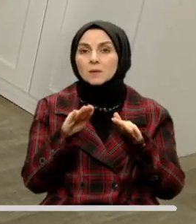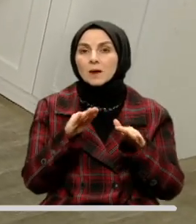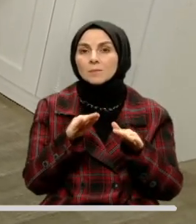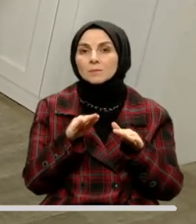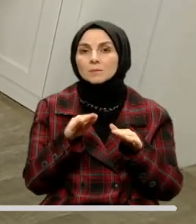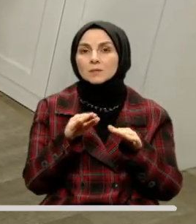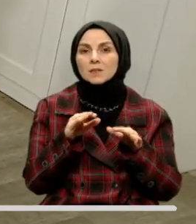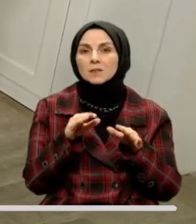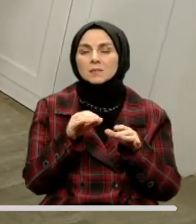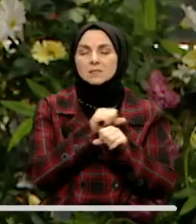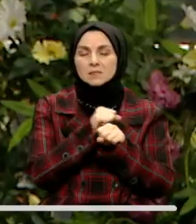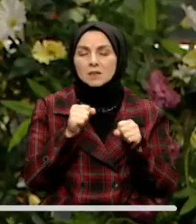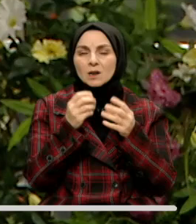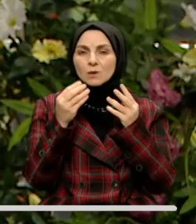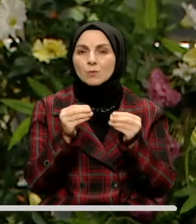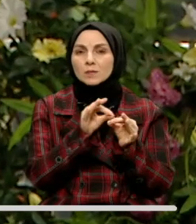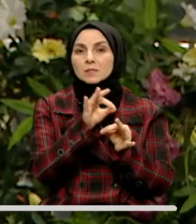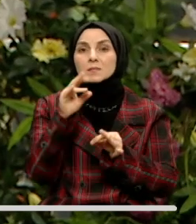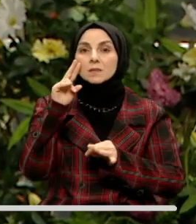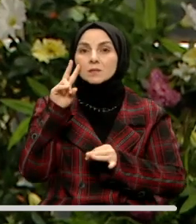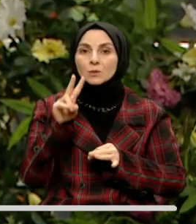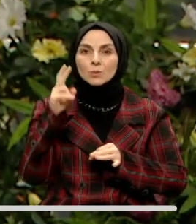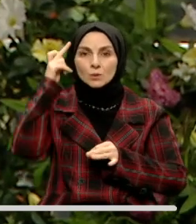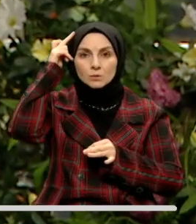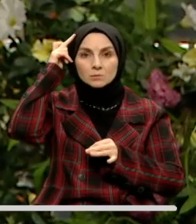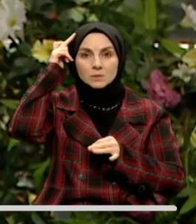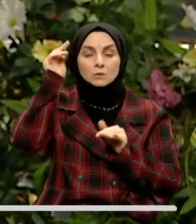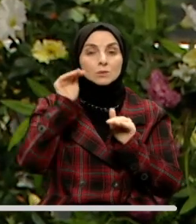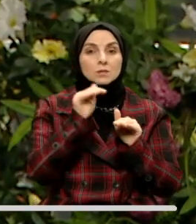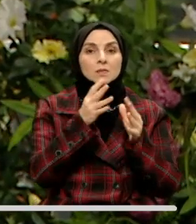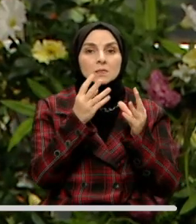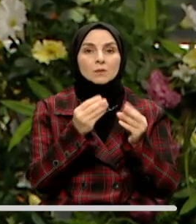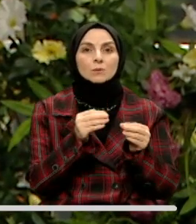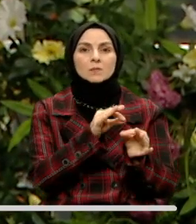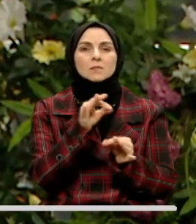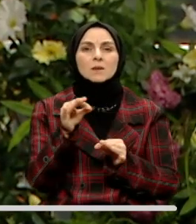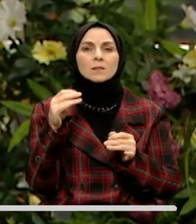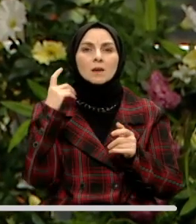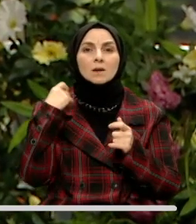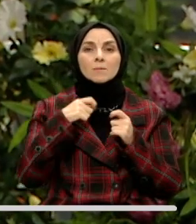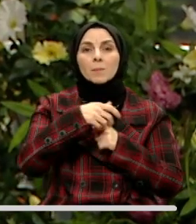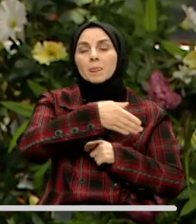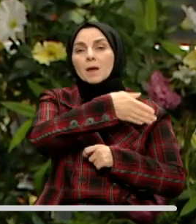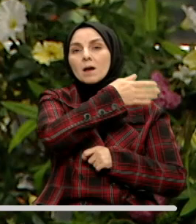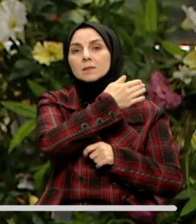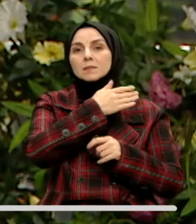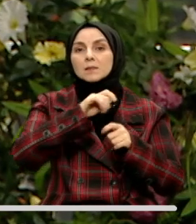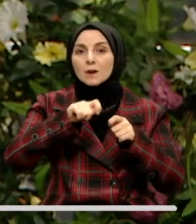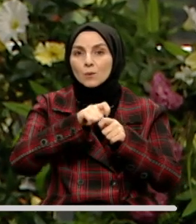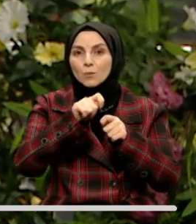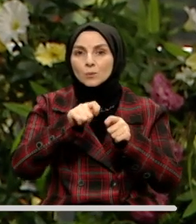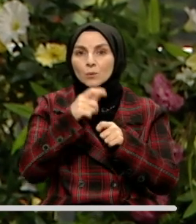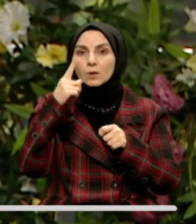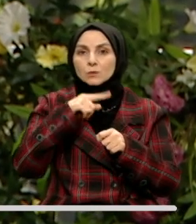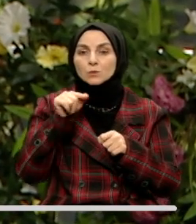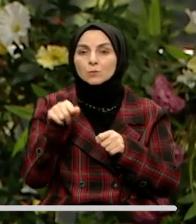depremzedelerimizin görüyoruz, psikolojik danışmanlar diyor, atkılar örüyorlar. Çünkü bunlar zihindeki o kötü sahneleri